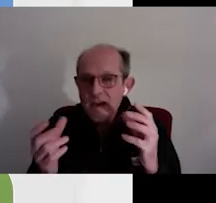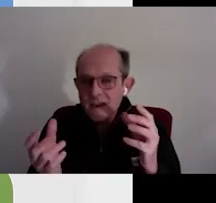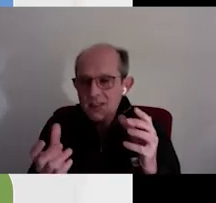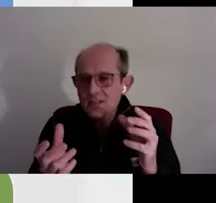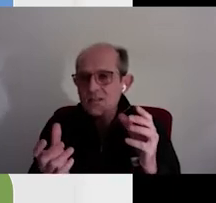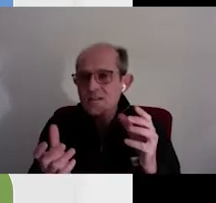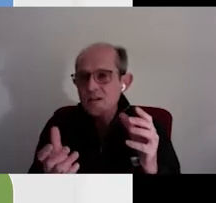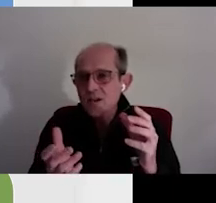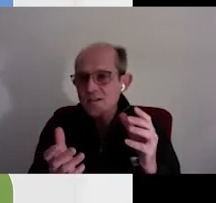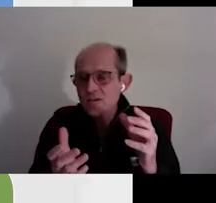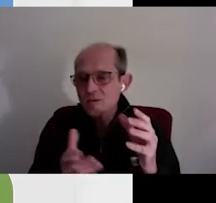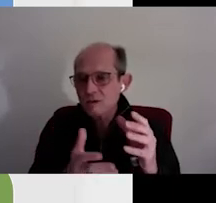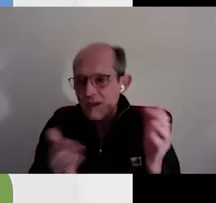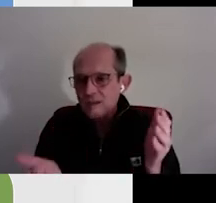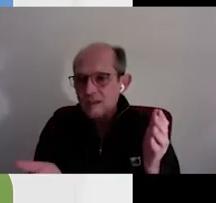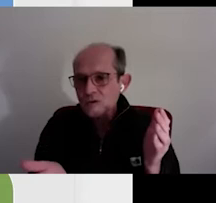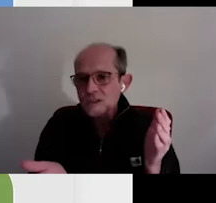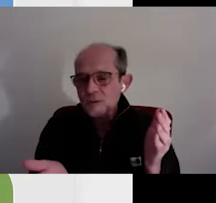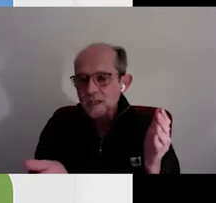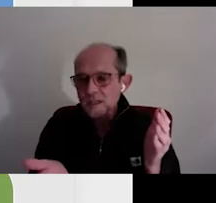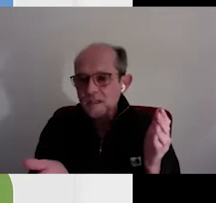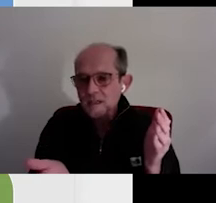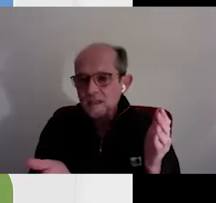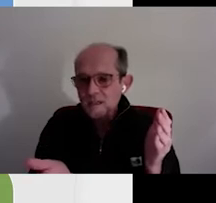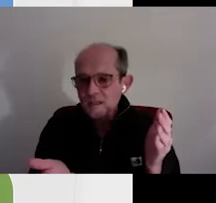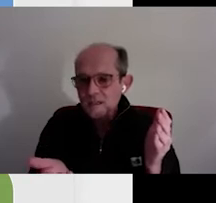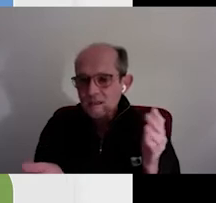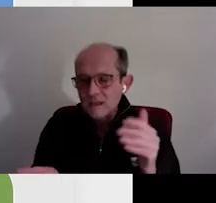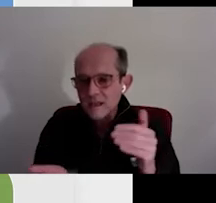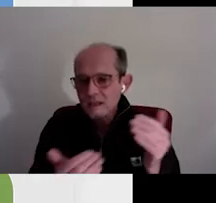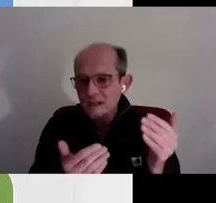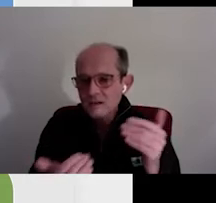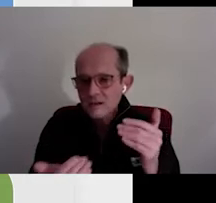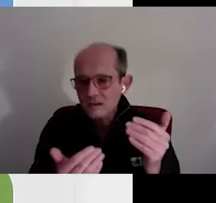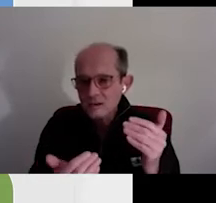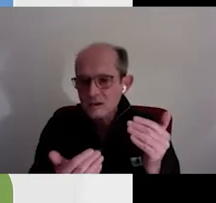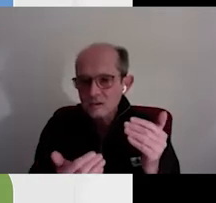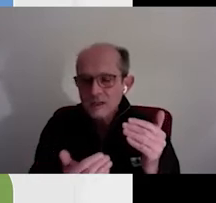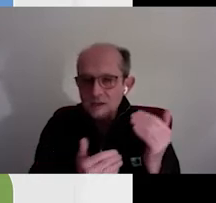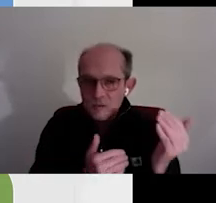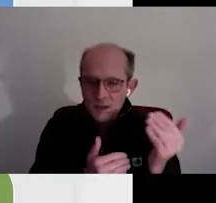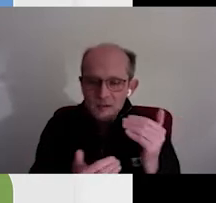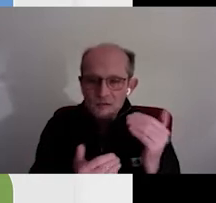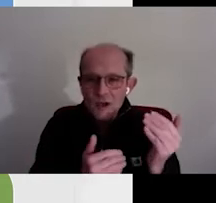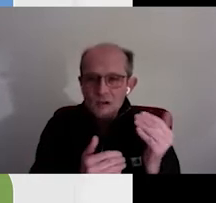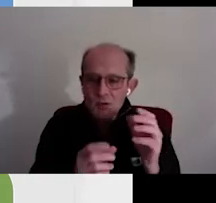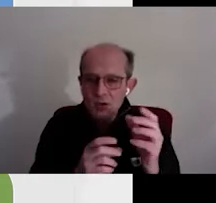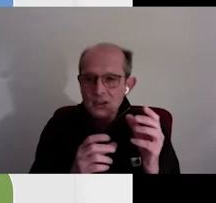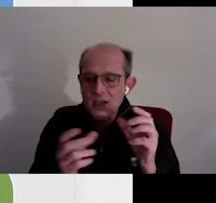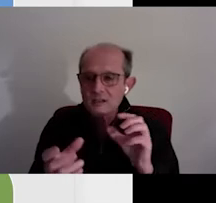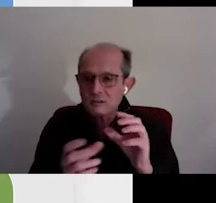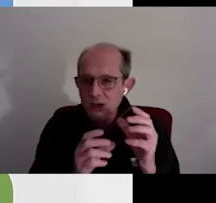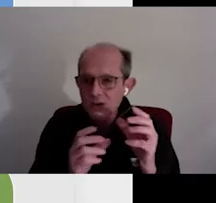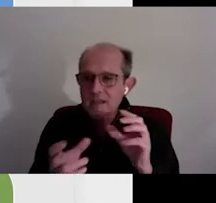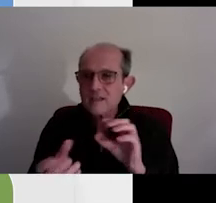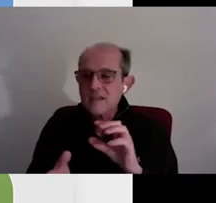organiser sa relation avec l'outil numérique et le kilomètre va nous permettre de voir comment elle